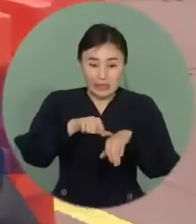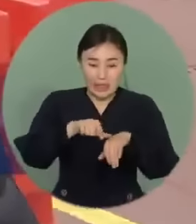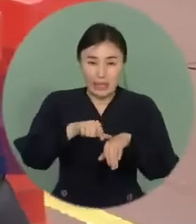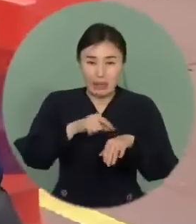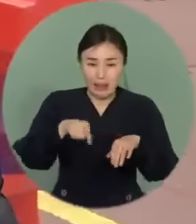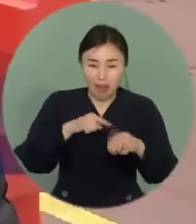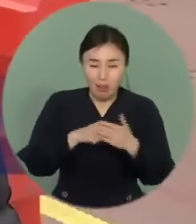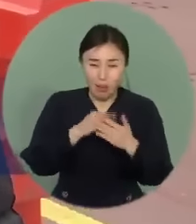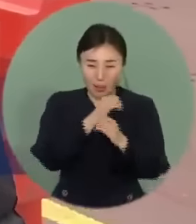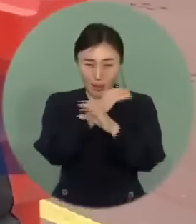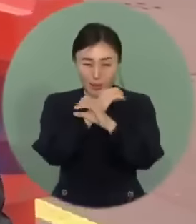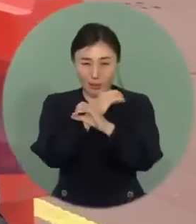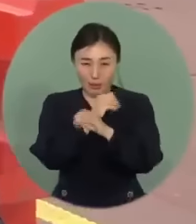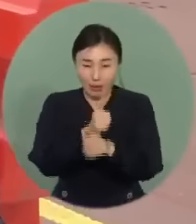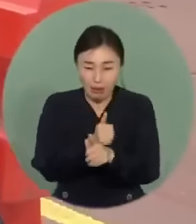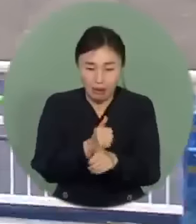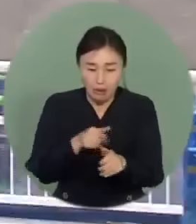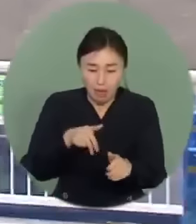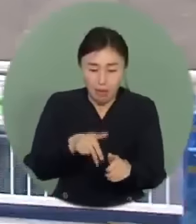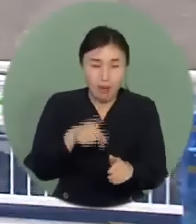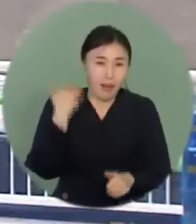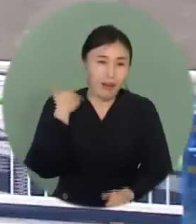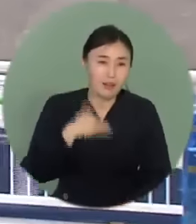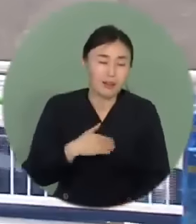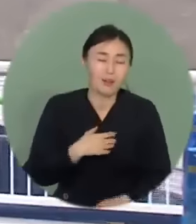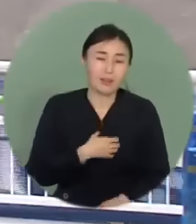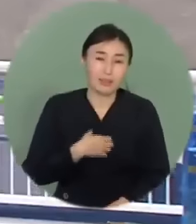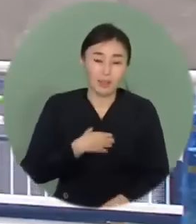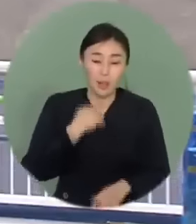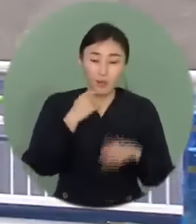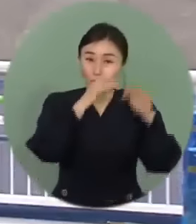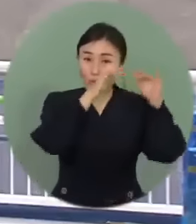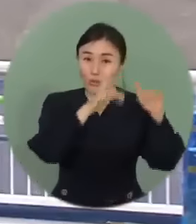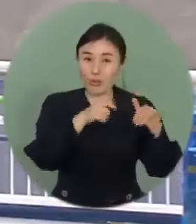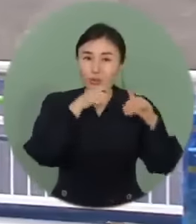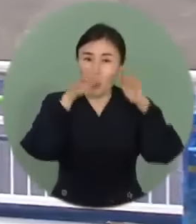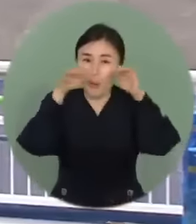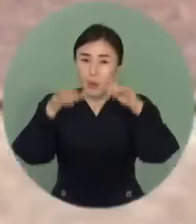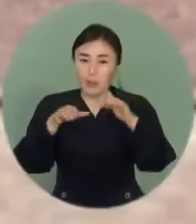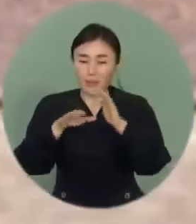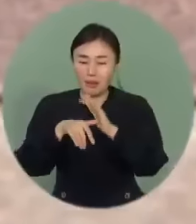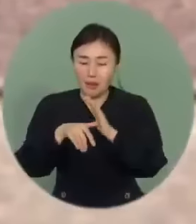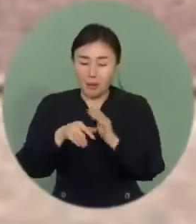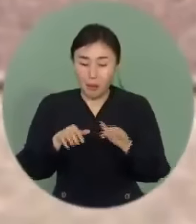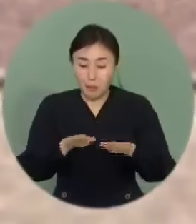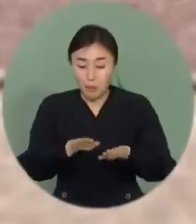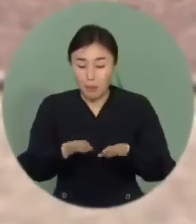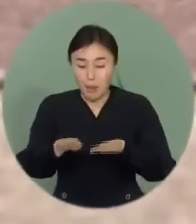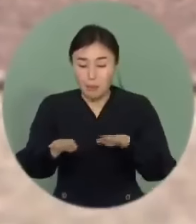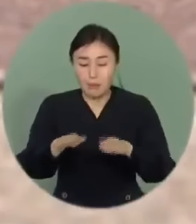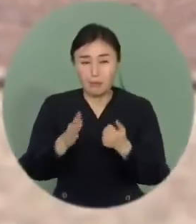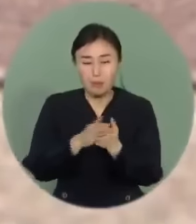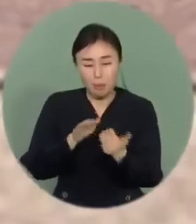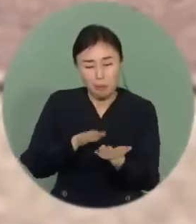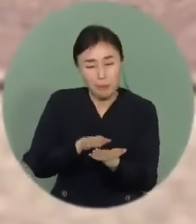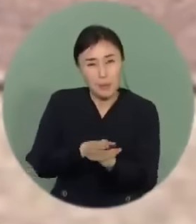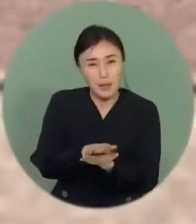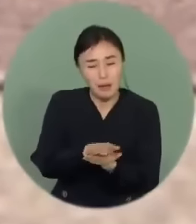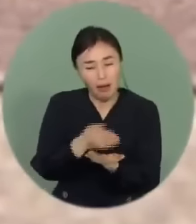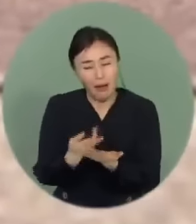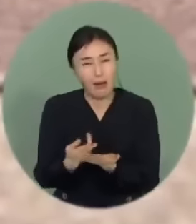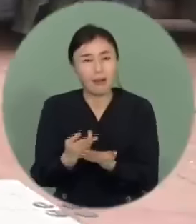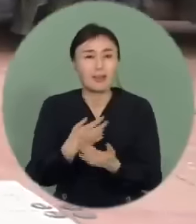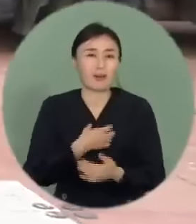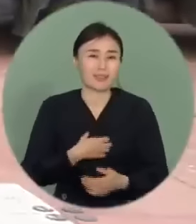또 갈까 무섭고 눈이나 비가 올 때면 복판에 미끄러지지 않을지 걱정도 한 시름